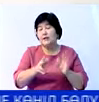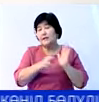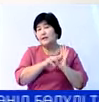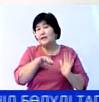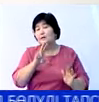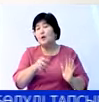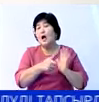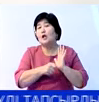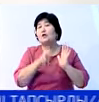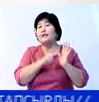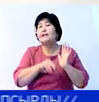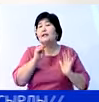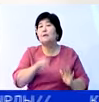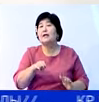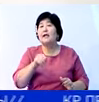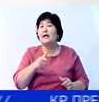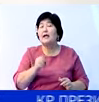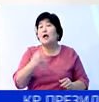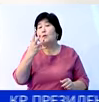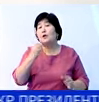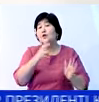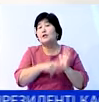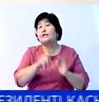8 миллион 680 мың теңге,